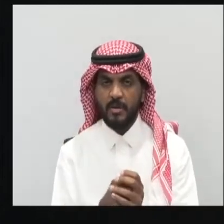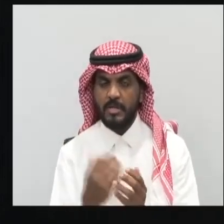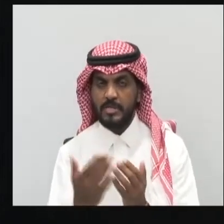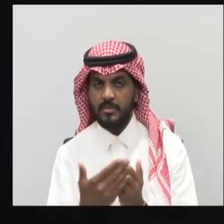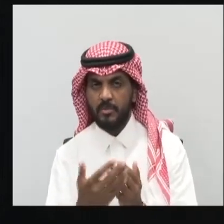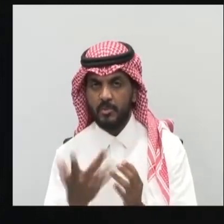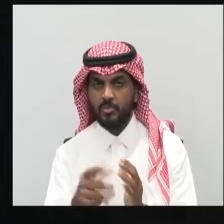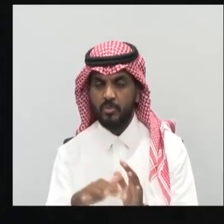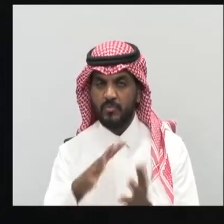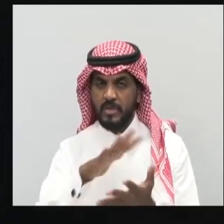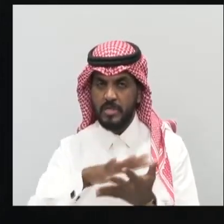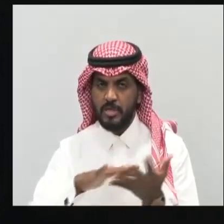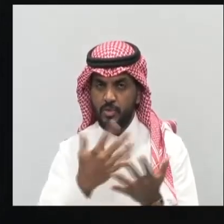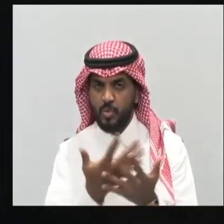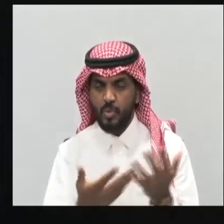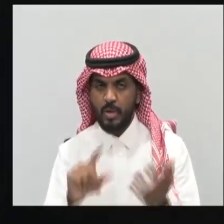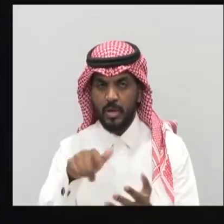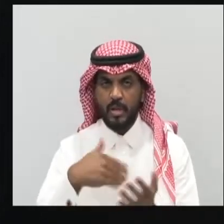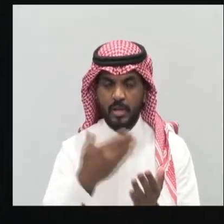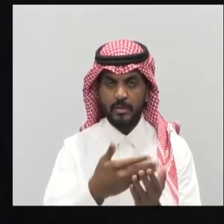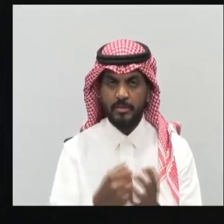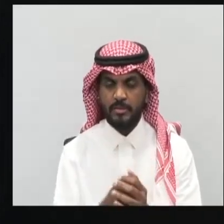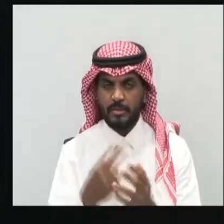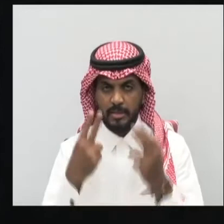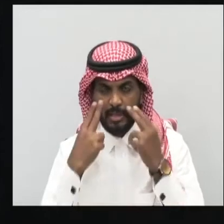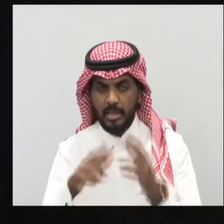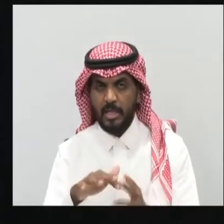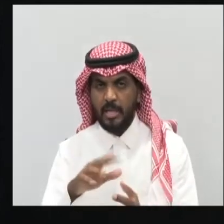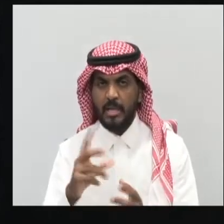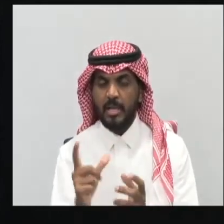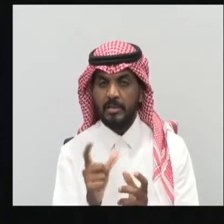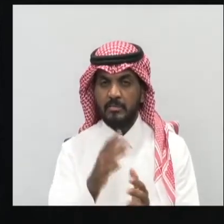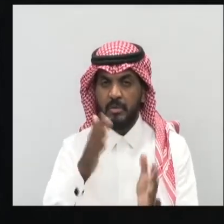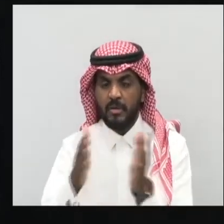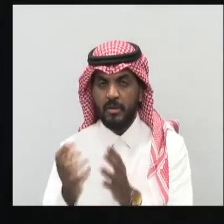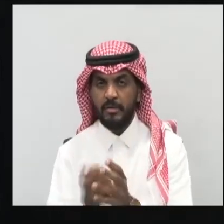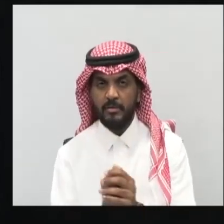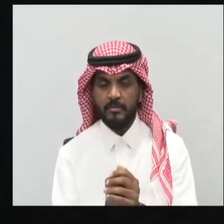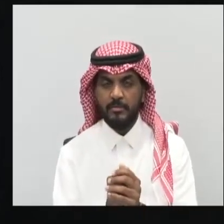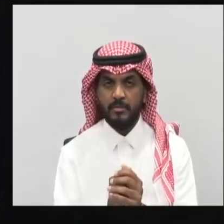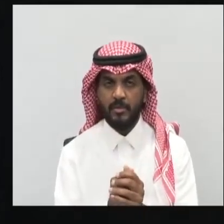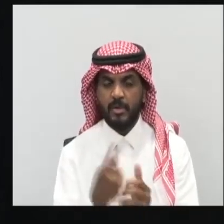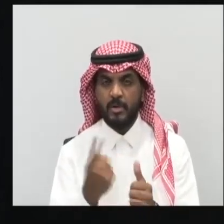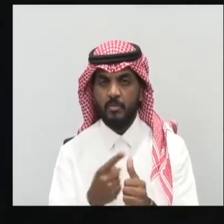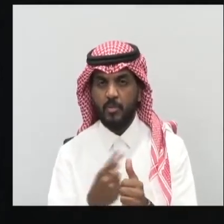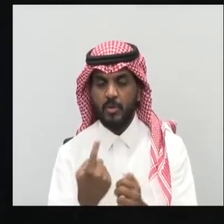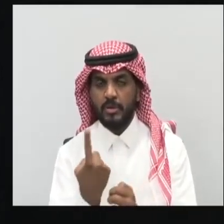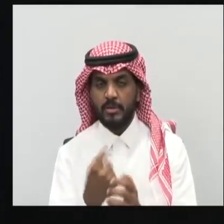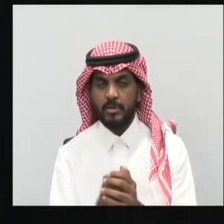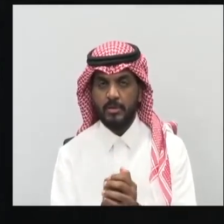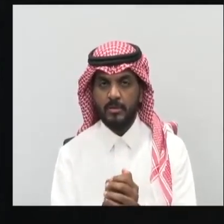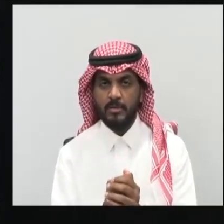المطلوب في الجدول الآتي. يوجد لدي هنا العديد من الخانات في الجدول. رقم واحد مطلوب